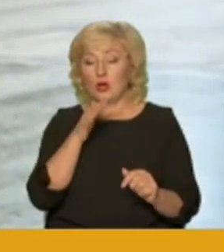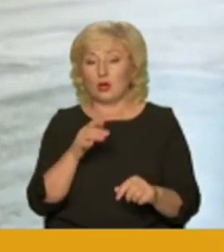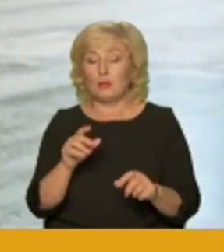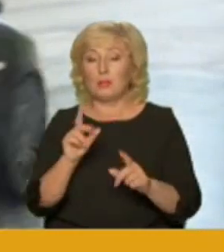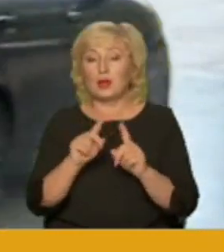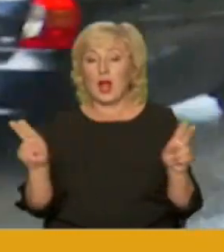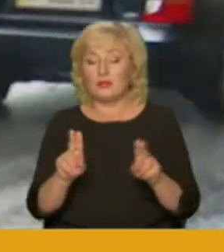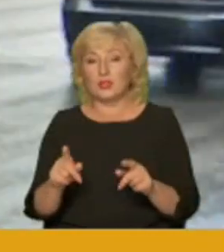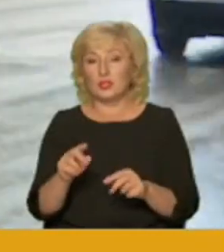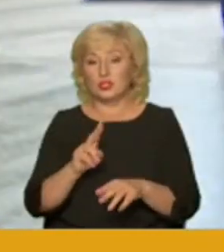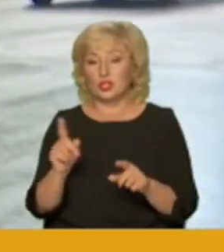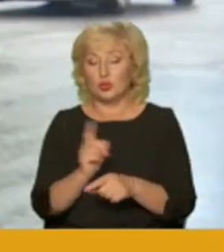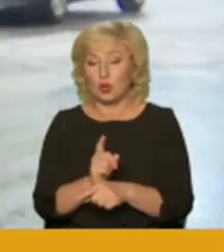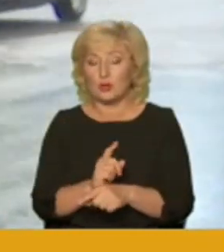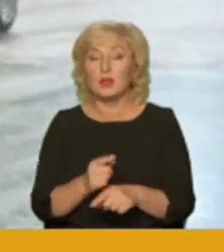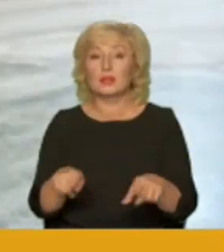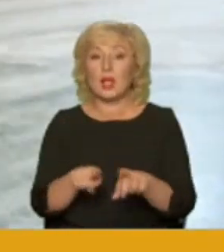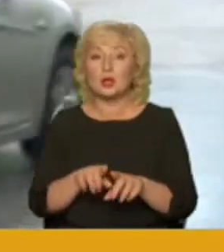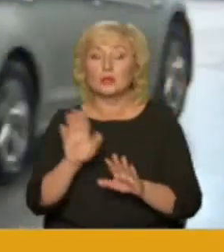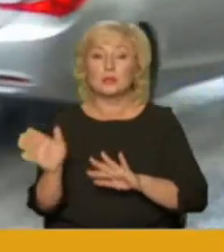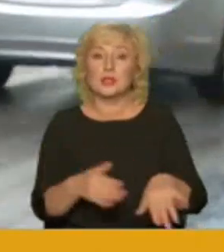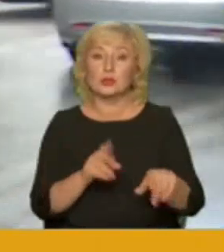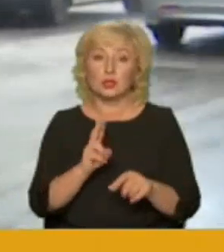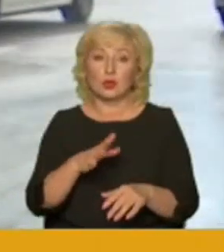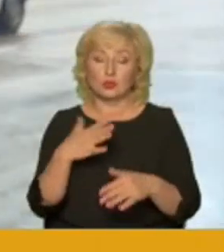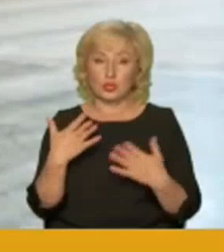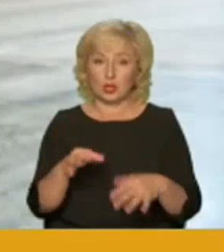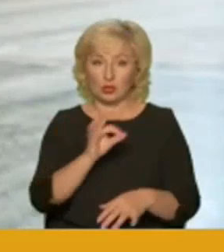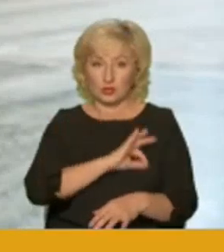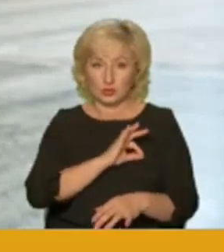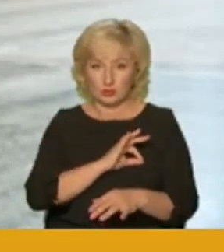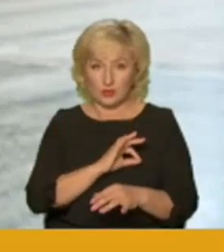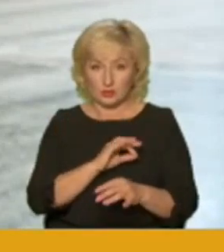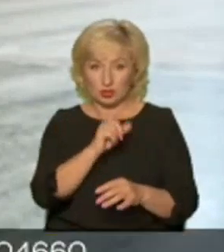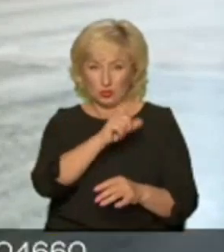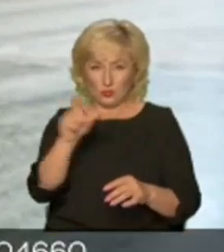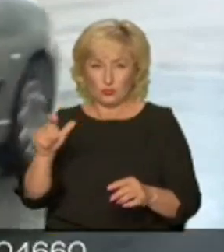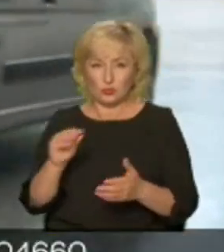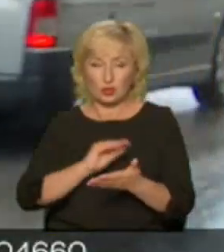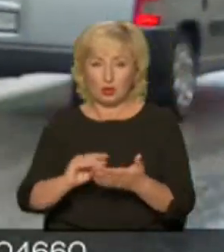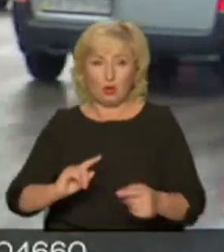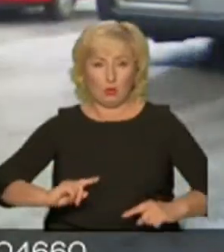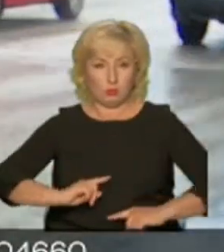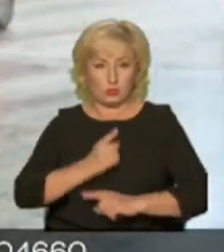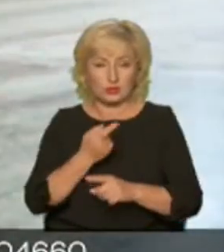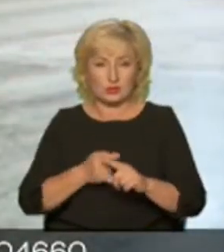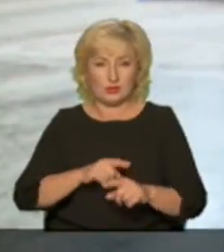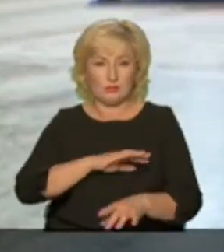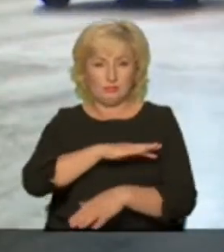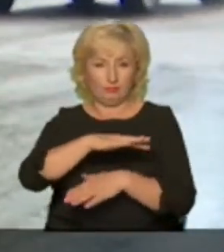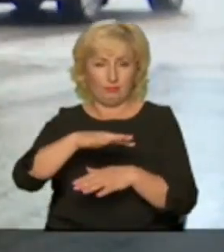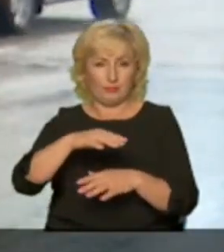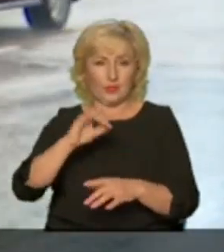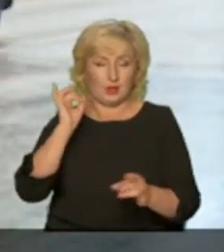правил чи норм. Також після того, як уже користувачі соцмереж обурилися і почався оцей хейт в сторону